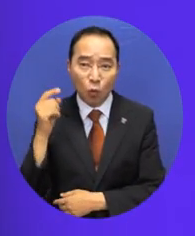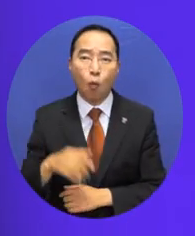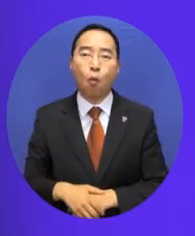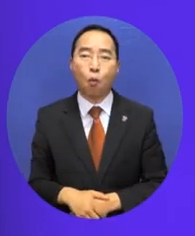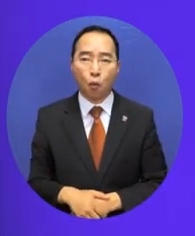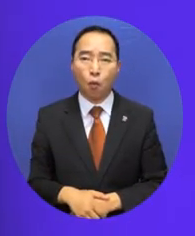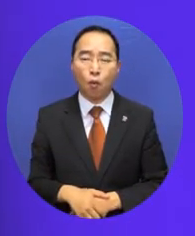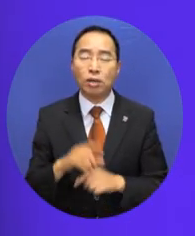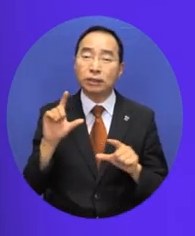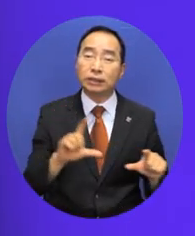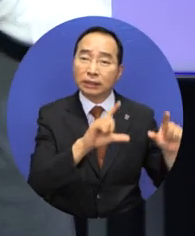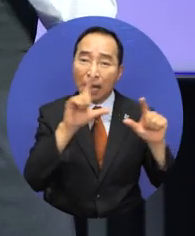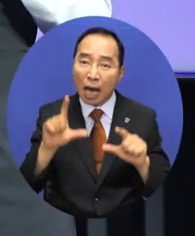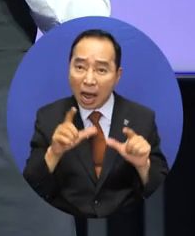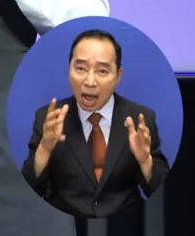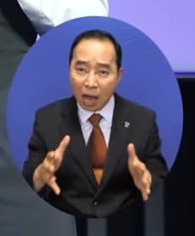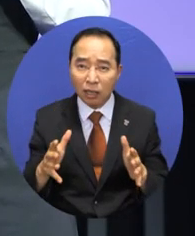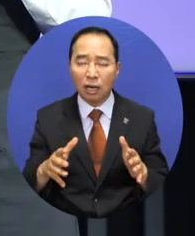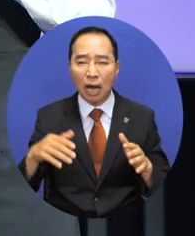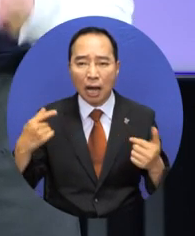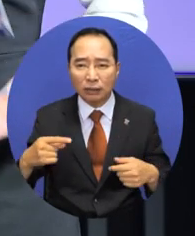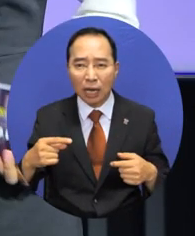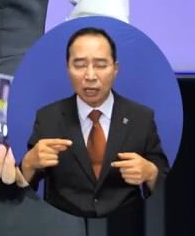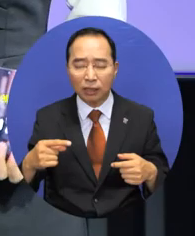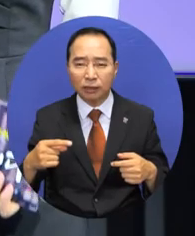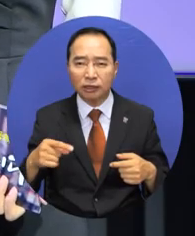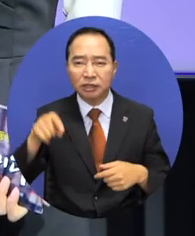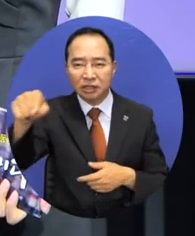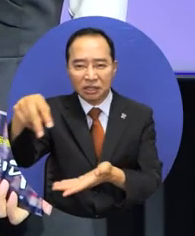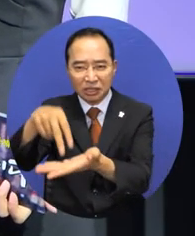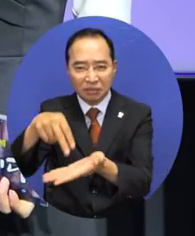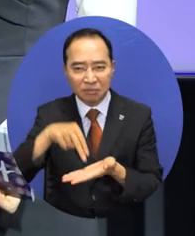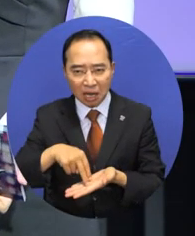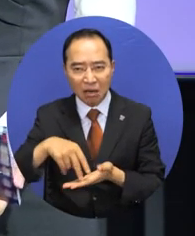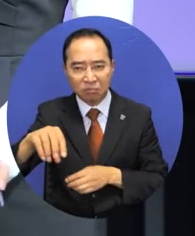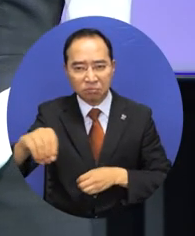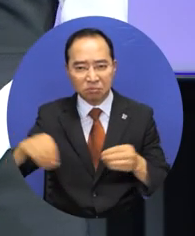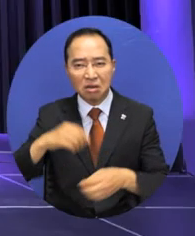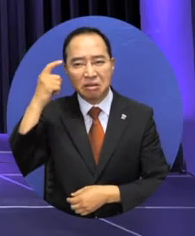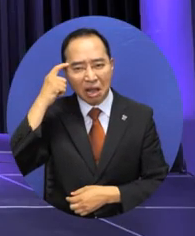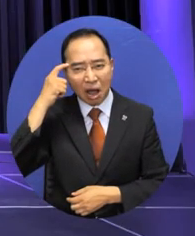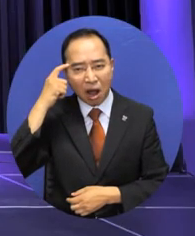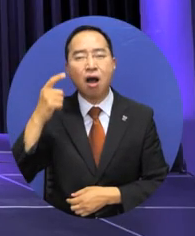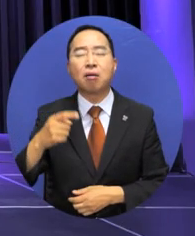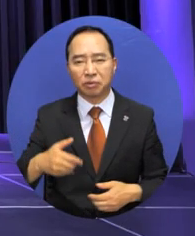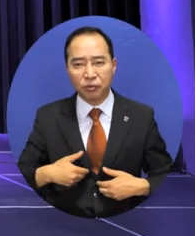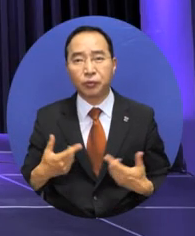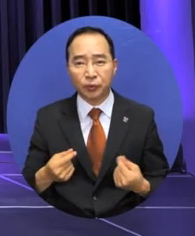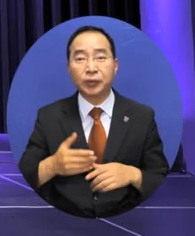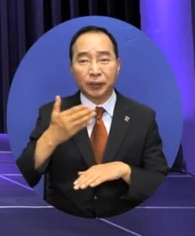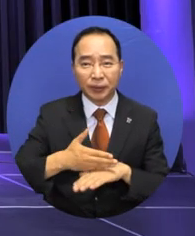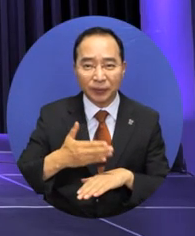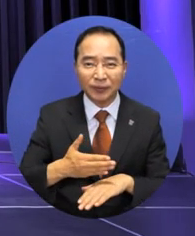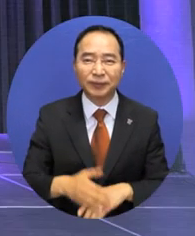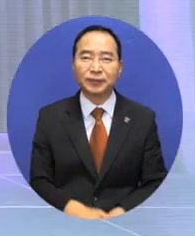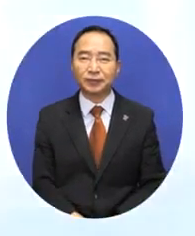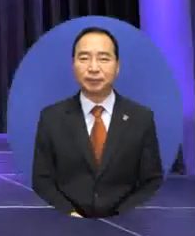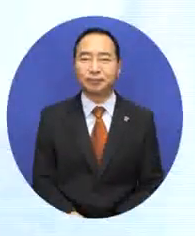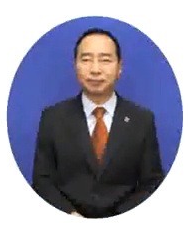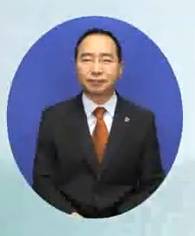살아가는 순간순간마다 늘 이 눈부처의 시각을 잃지 말아야겠다라는 생각이 듭니다. 오늘 강연 잘 들었습니다. 고맙습니다.